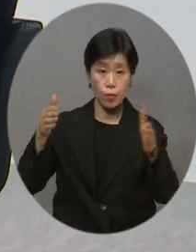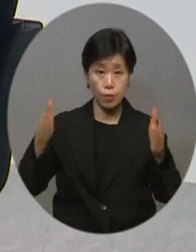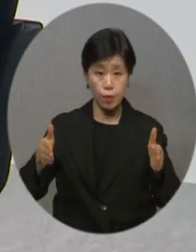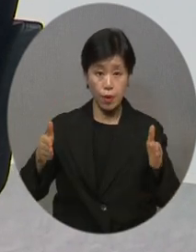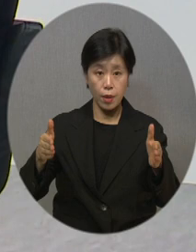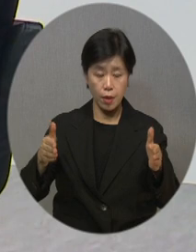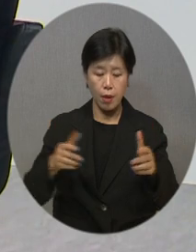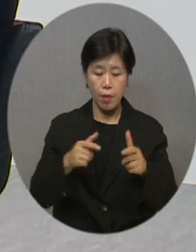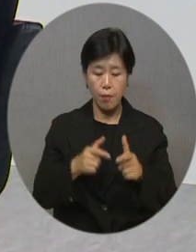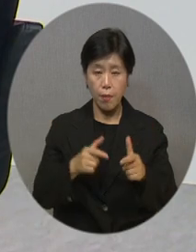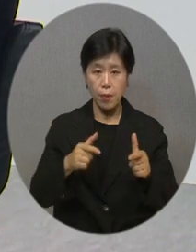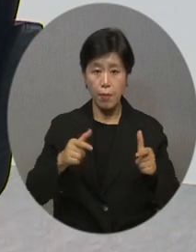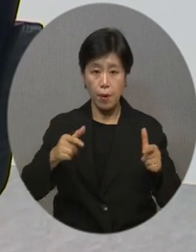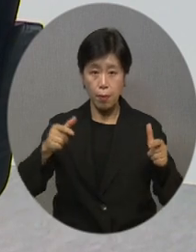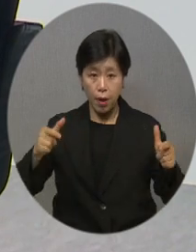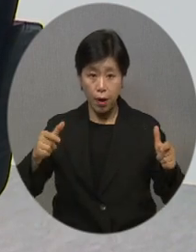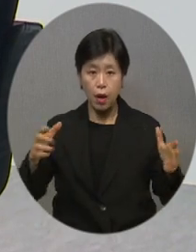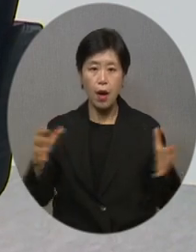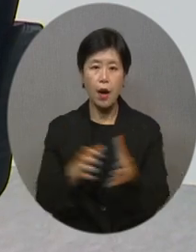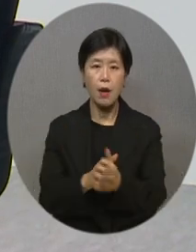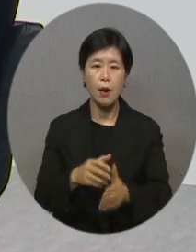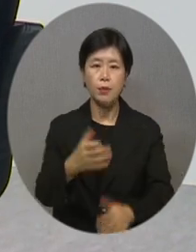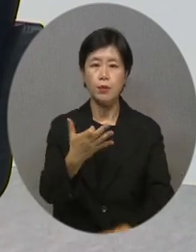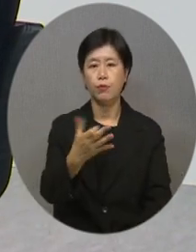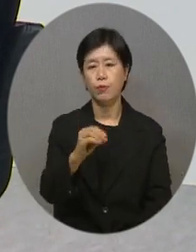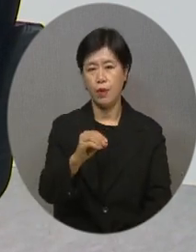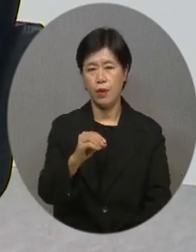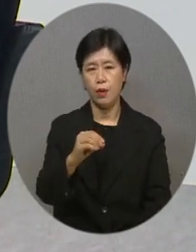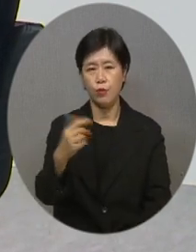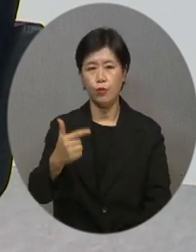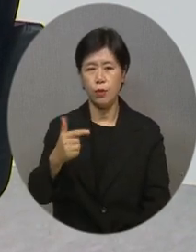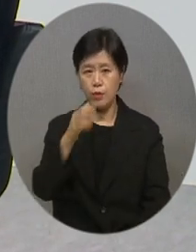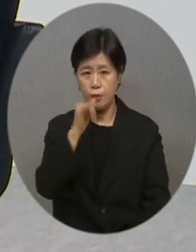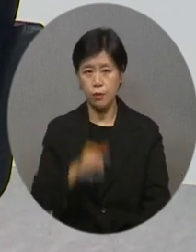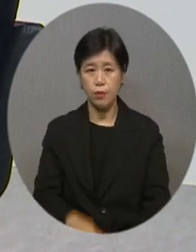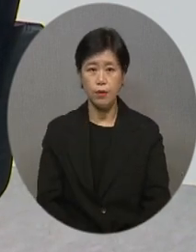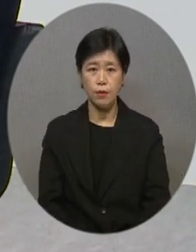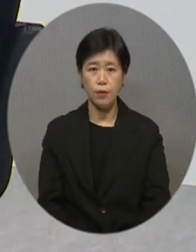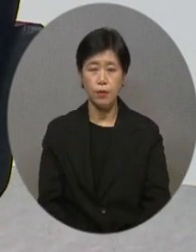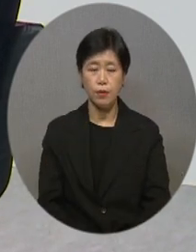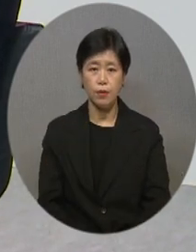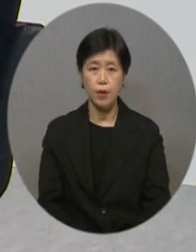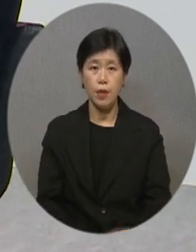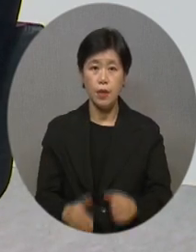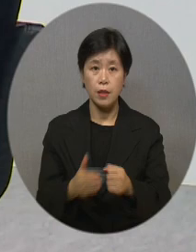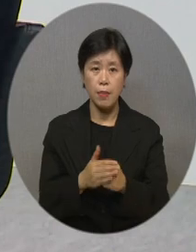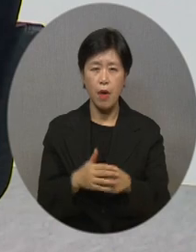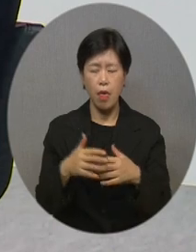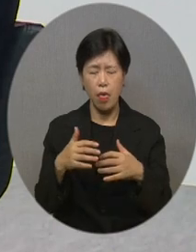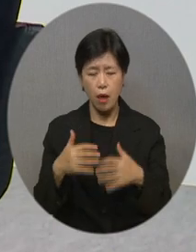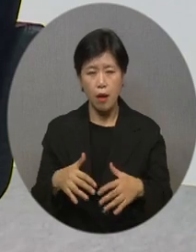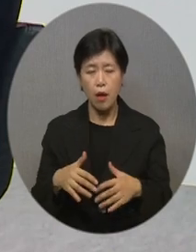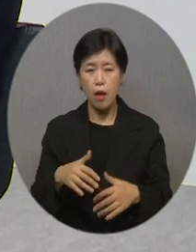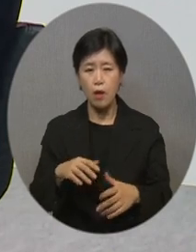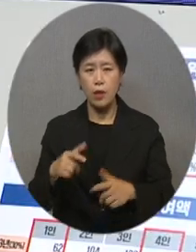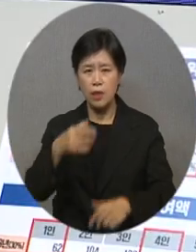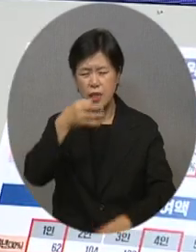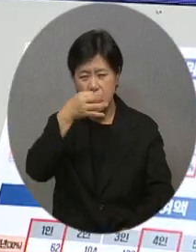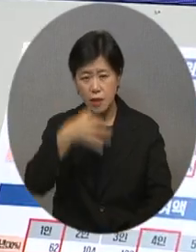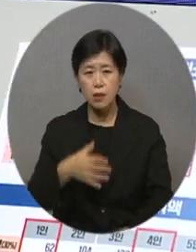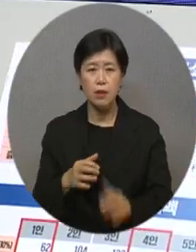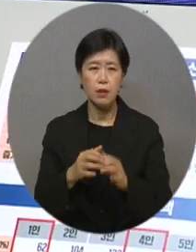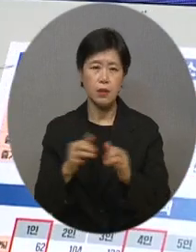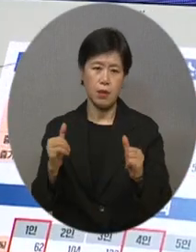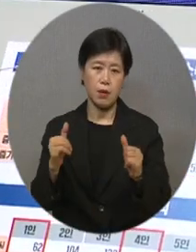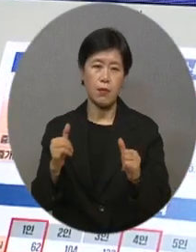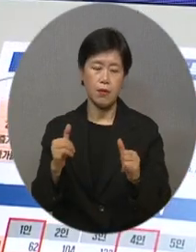해에 우리가 대폭적으로 21만 원 3천 원을 늘리기 때문에 정말 약자 복지를 두텁게 했다는 그런 말씀을 드리겠습니다. 그리고 또